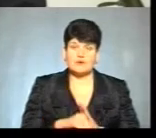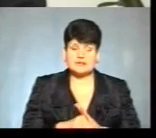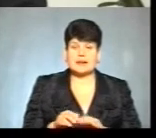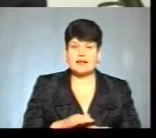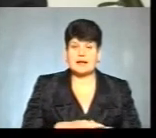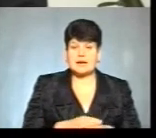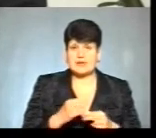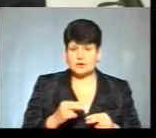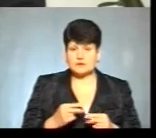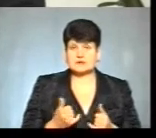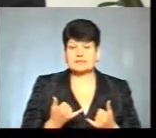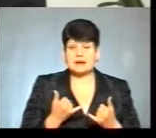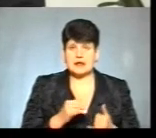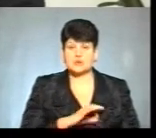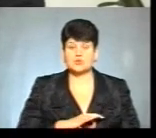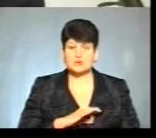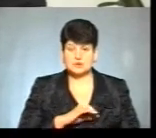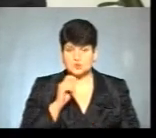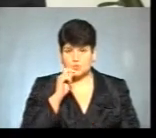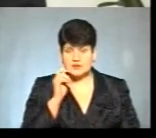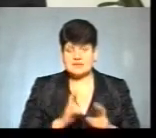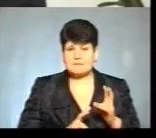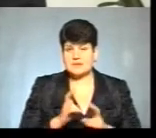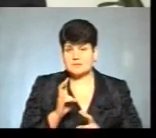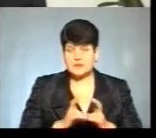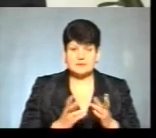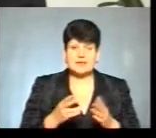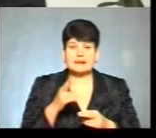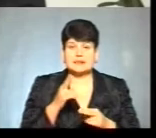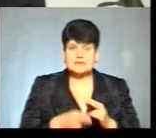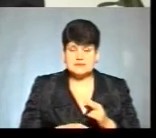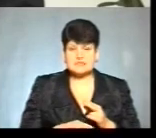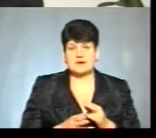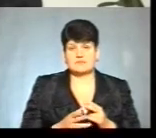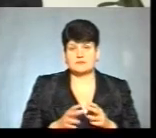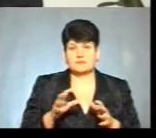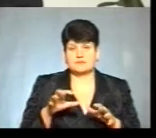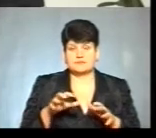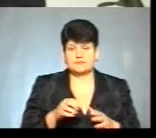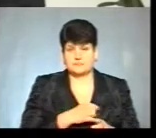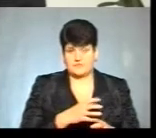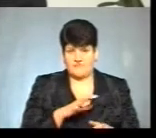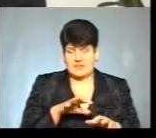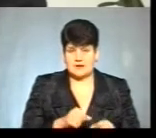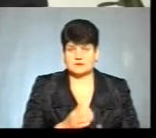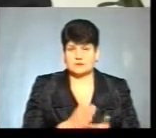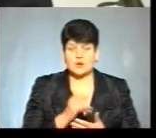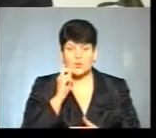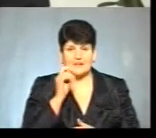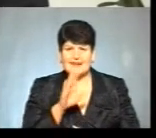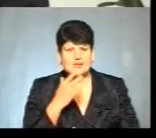для юридичних українських підприємств, де кінцевим бенефіціаром є українець. Не іноземець,